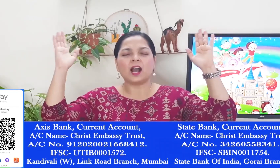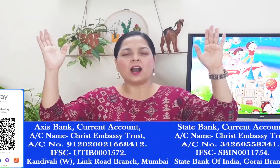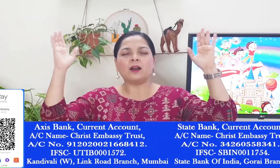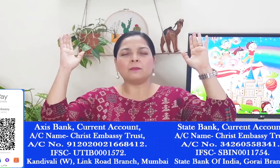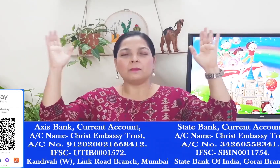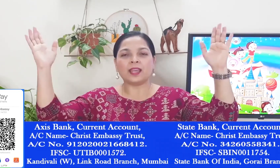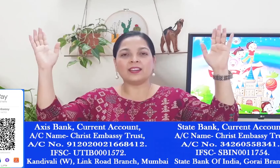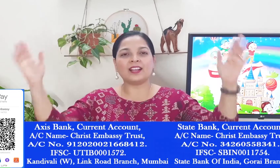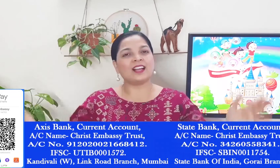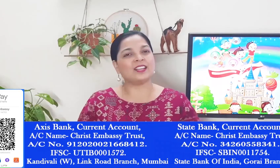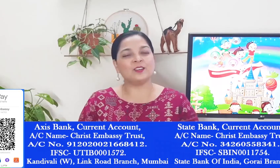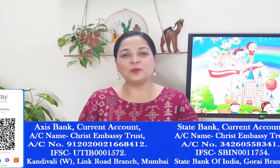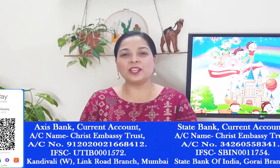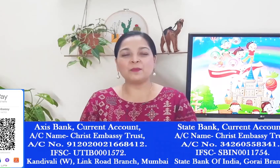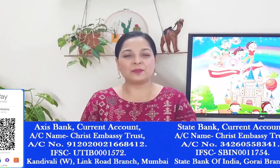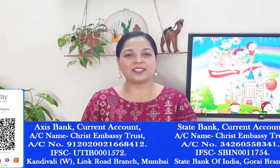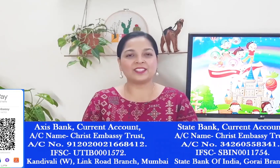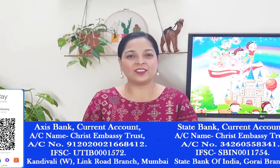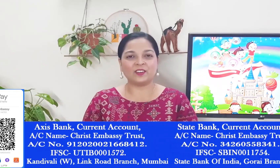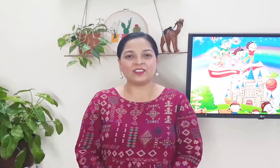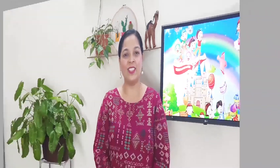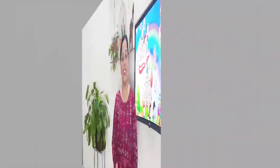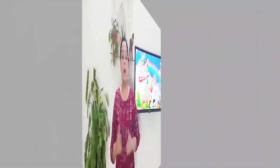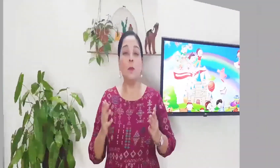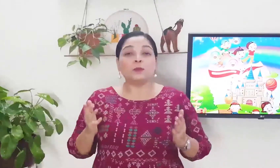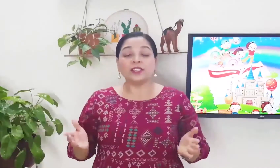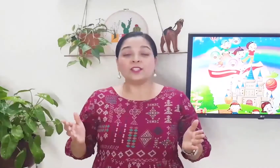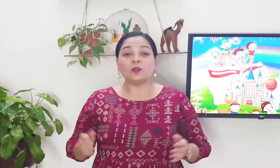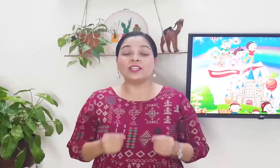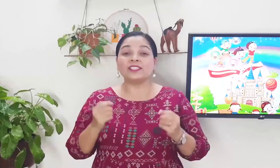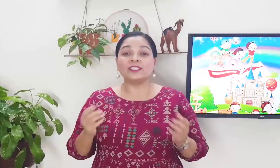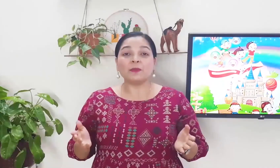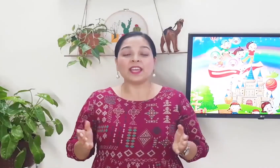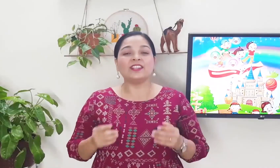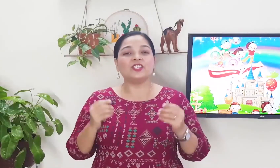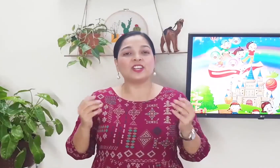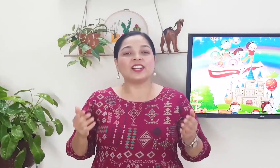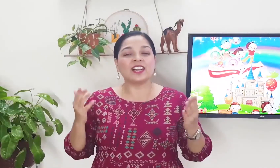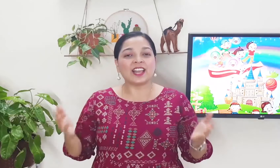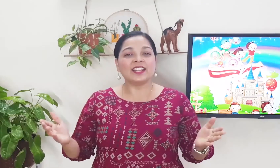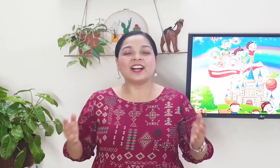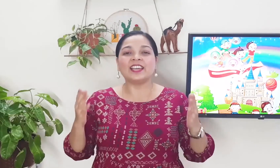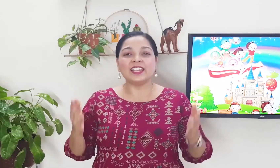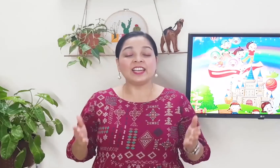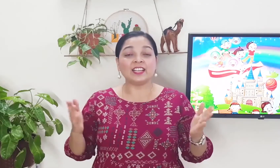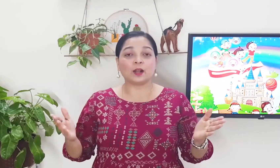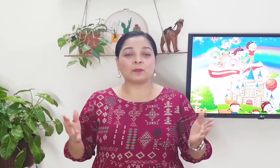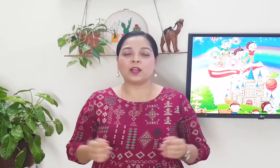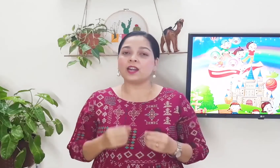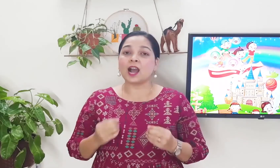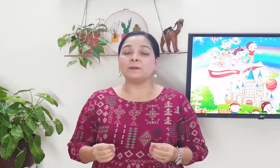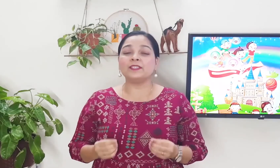हैं, आमेन। हालेलुया, प्रेज द लॉर्ड। प्रेज द लॉर्ड। ये समय है चंगाई का, हीलिंग